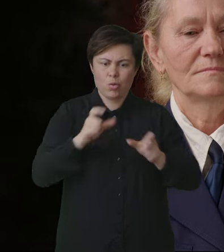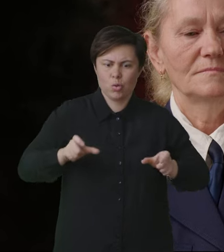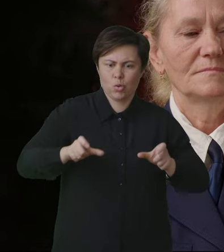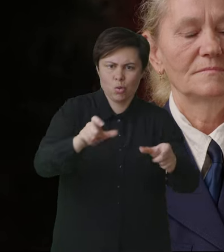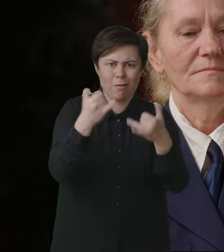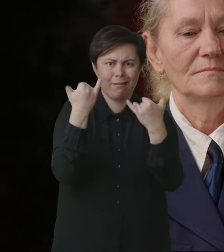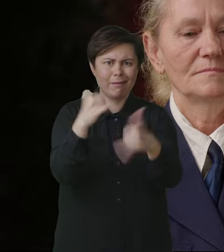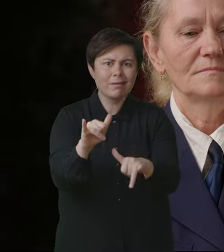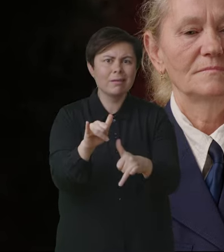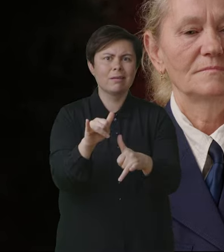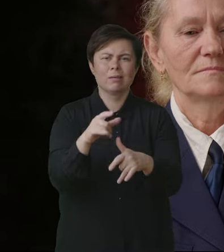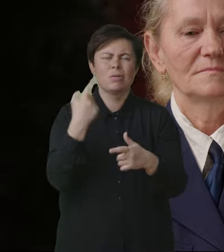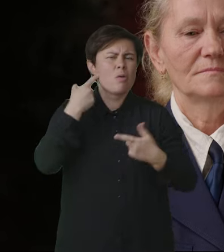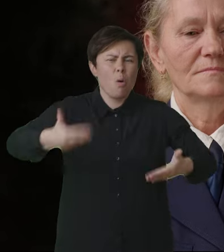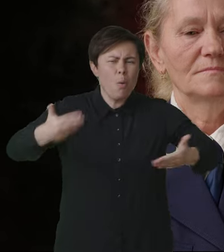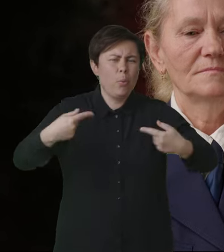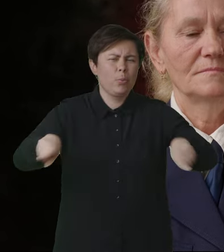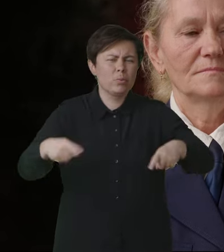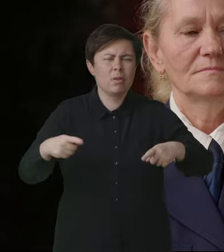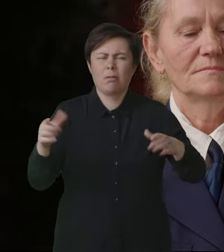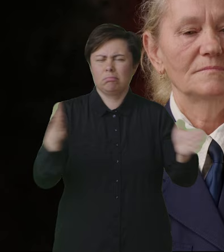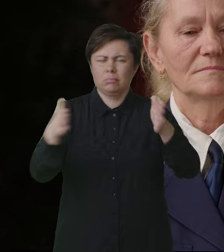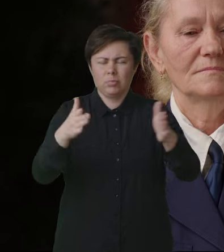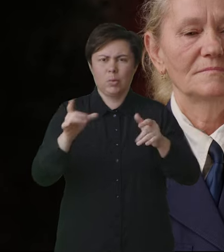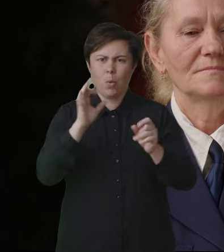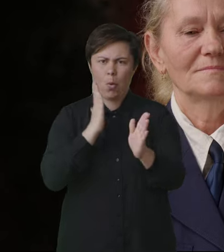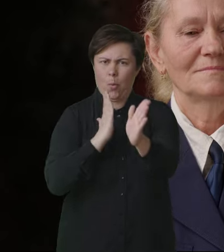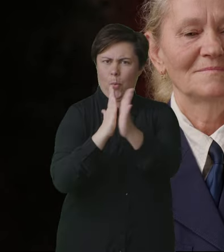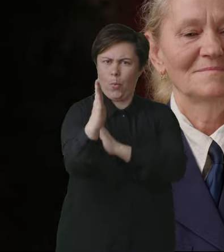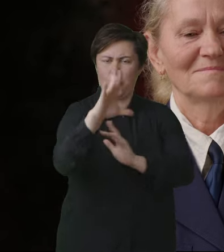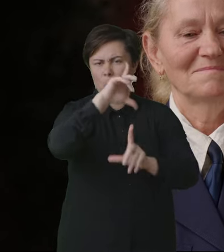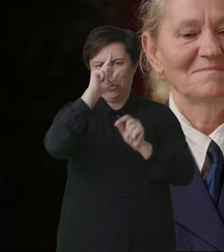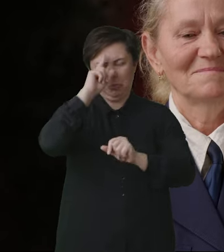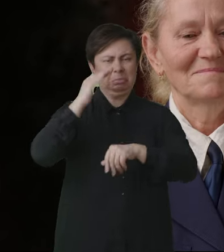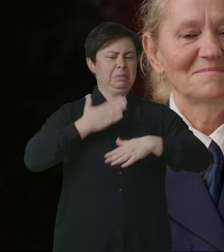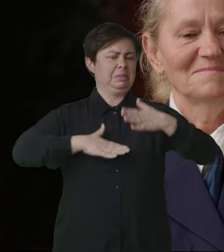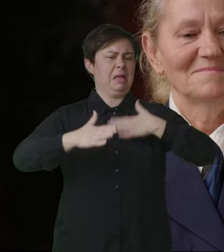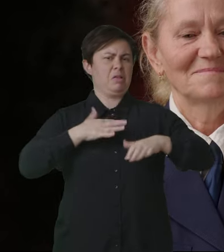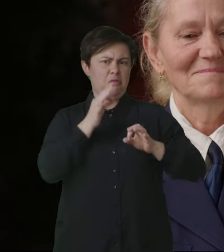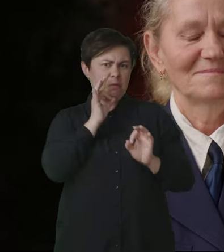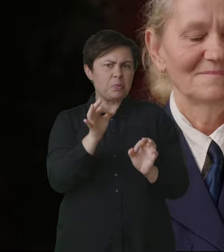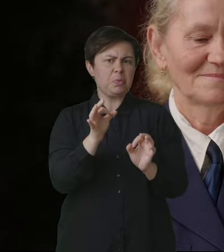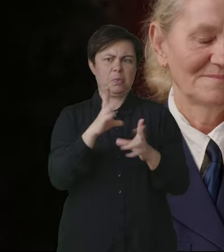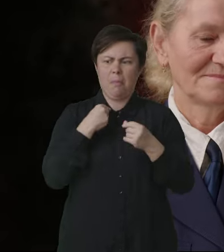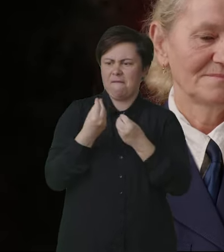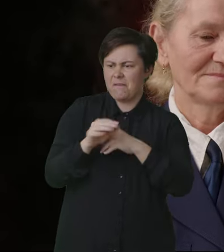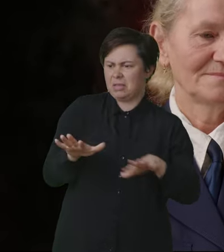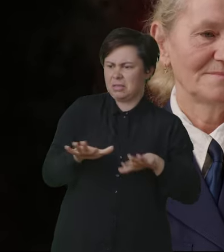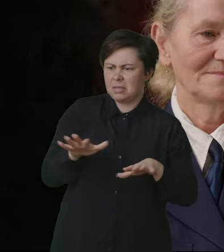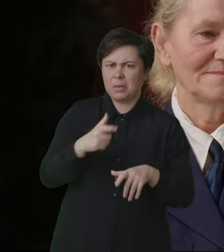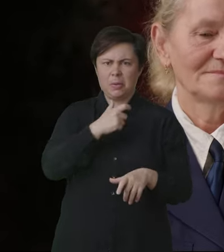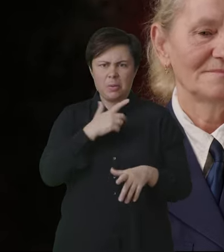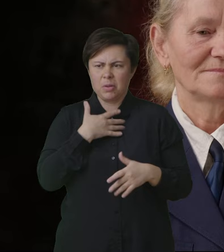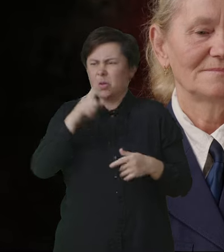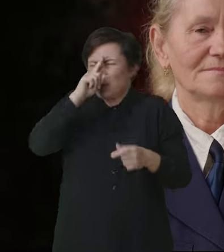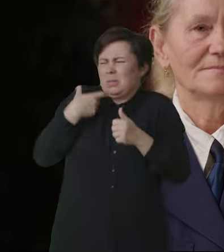przedłużone. Nie stukało, nie trzęsło, nie tego, gładziutko się jechało. Wszyscy byli szczęśliwi, zadowoleni, że mamy więcej miejsca, że nikt nam na plecach